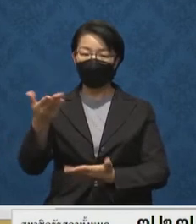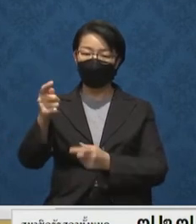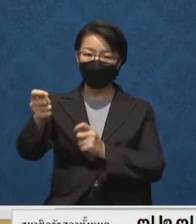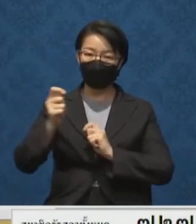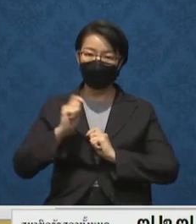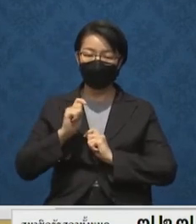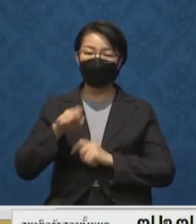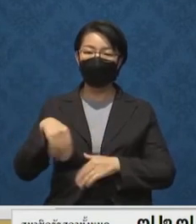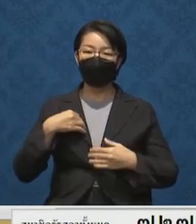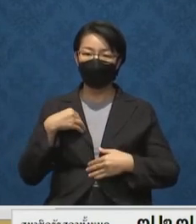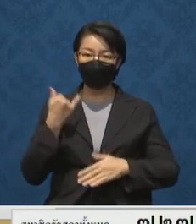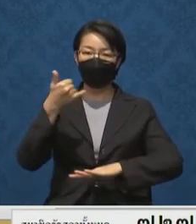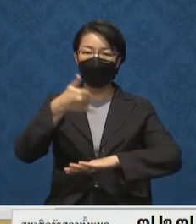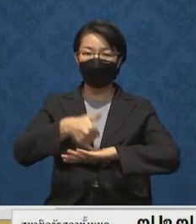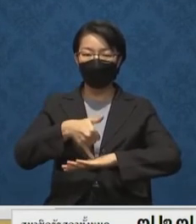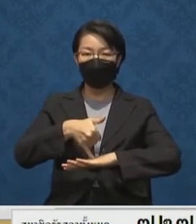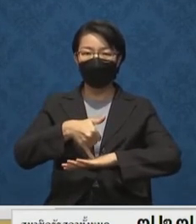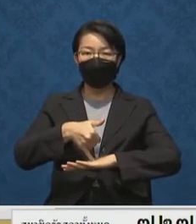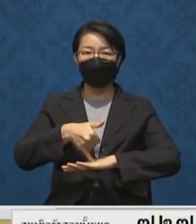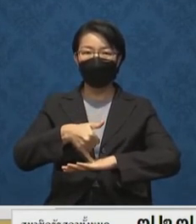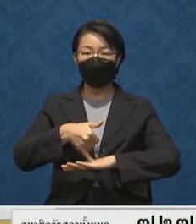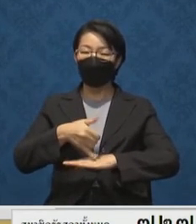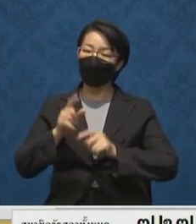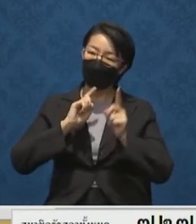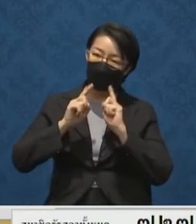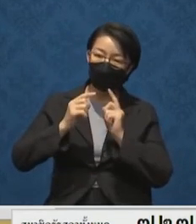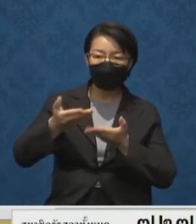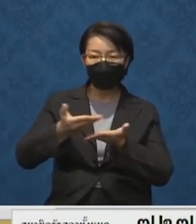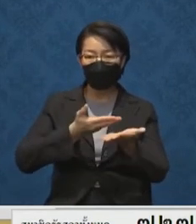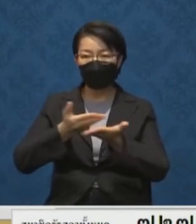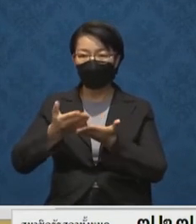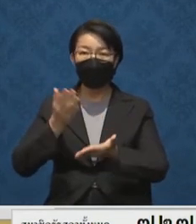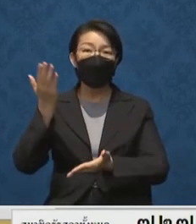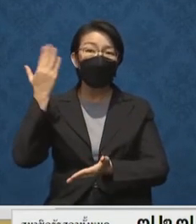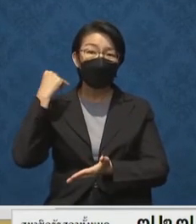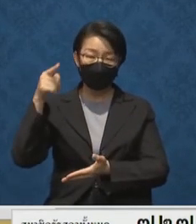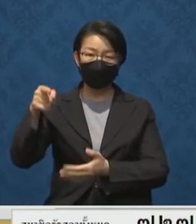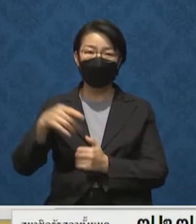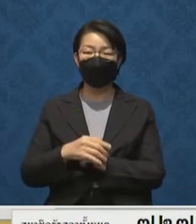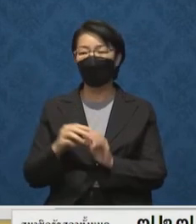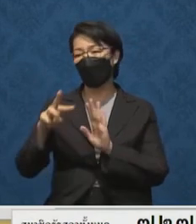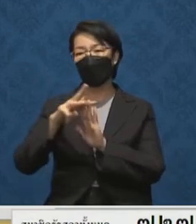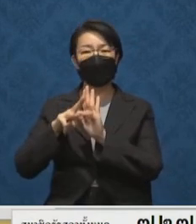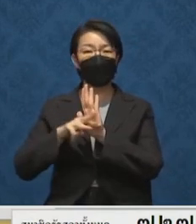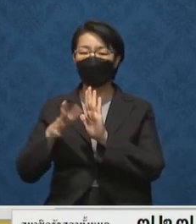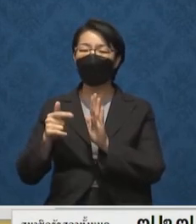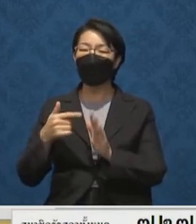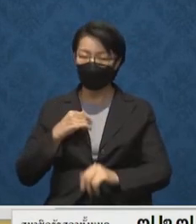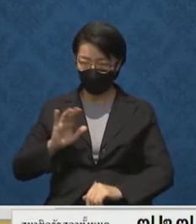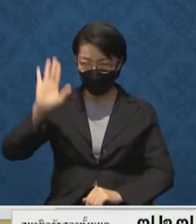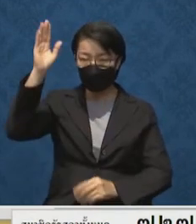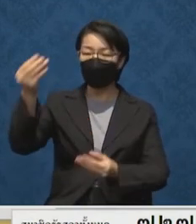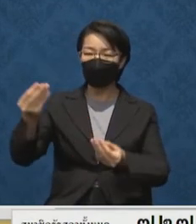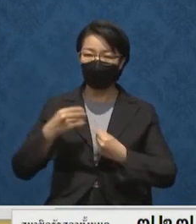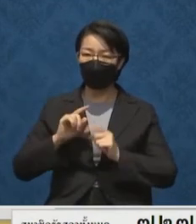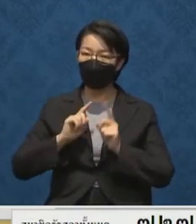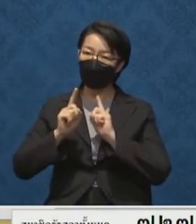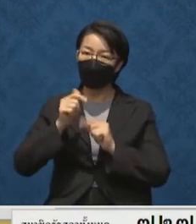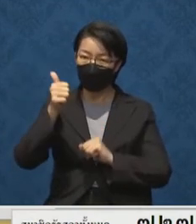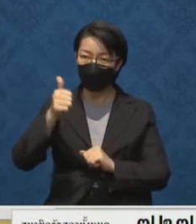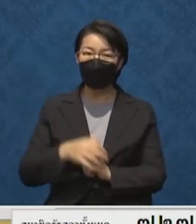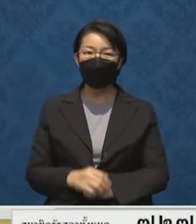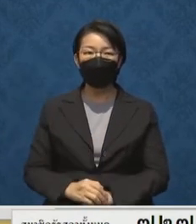ได้หารือในวันนั้นะครัทั้ๆที่ไม่มีวาระใหหารือเลยถ้ผที่กบครับ